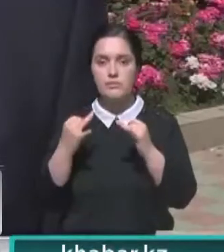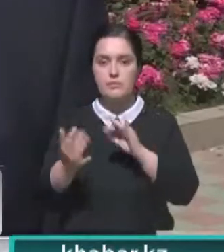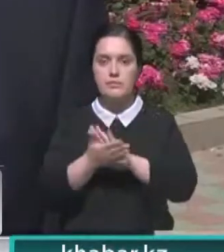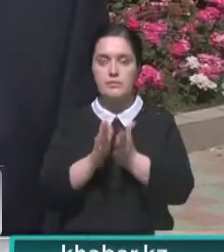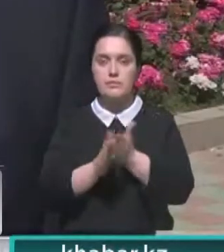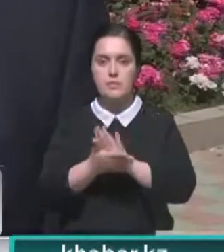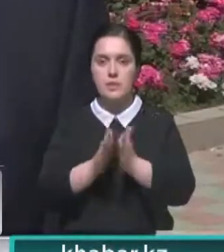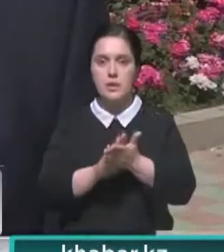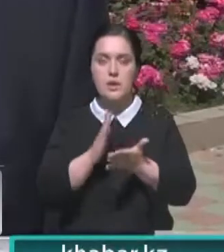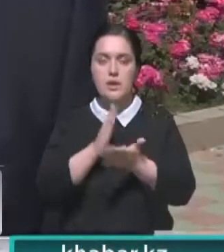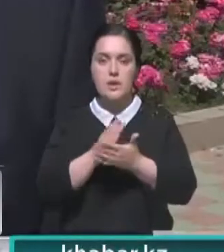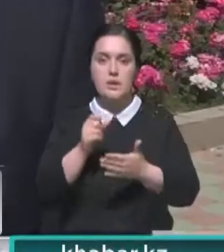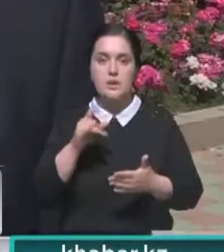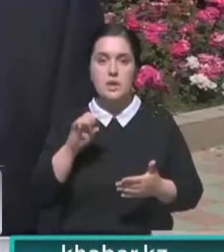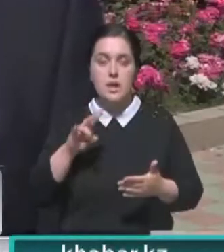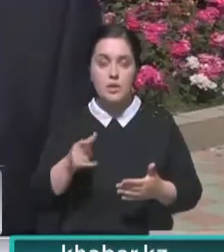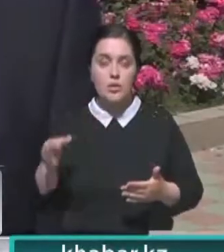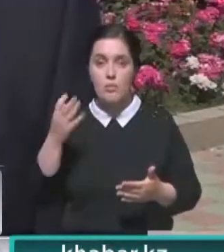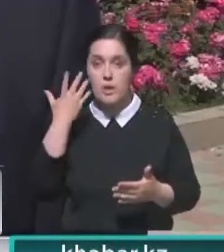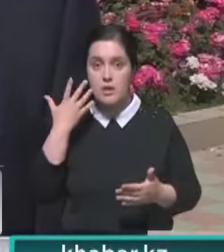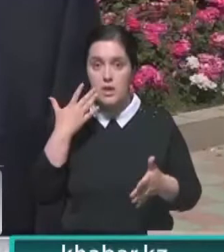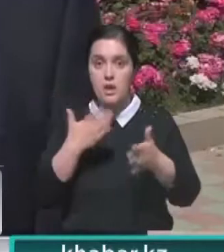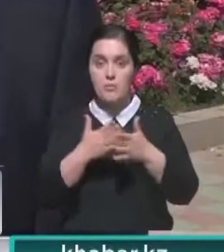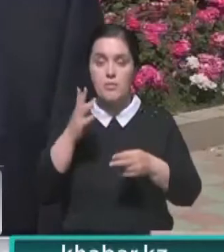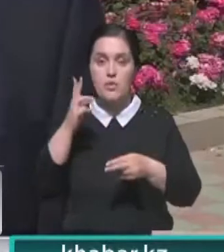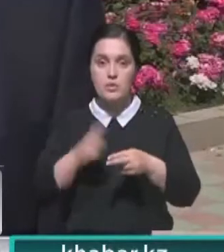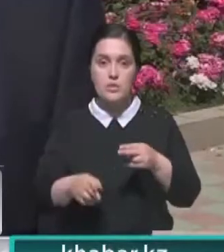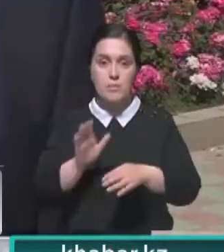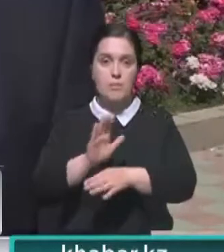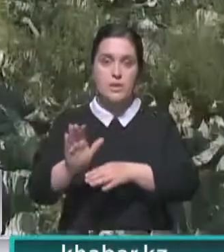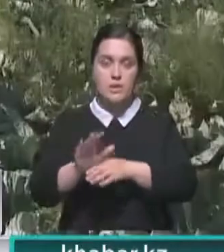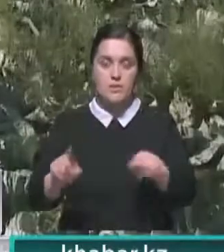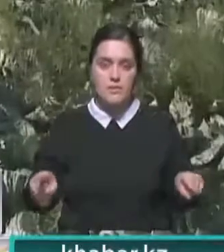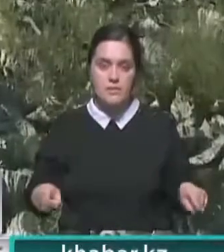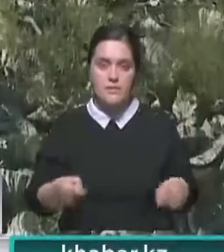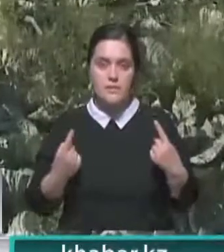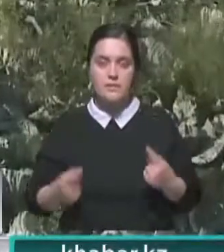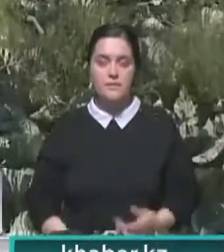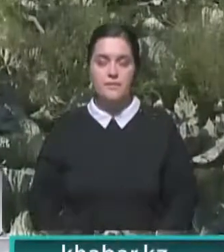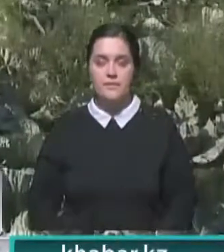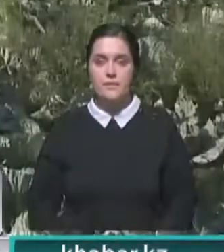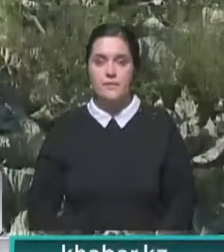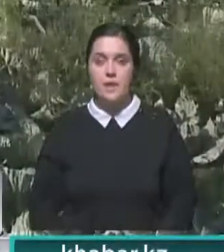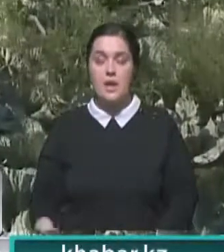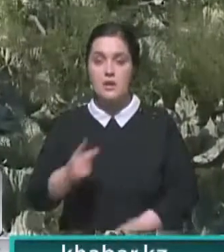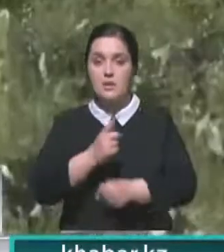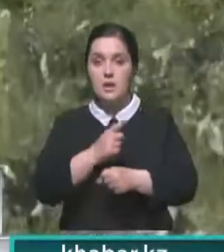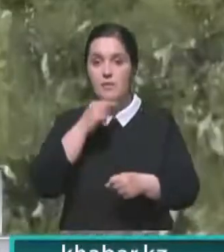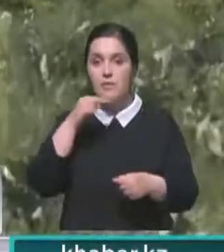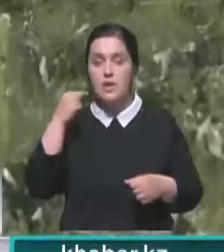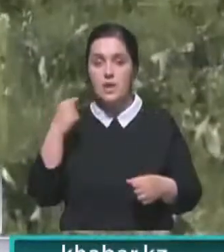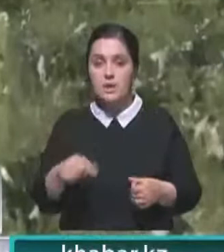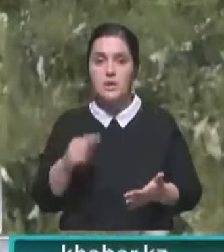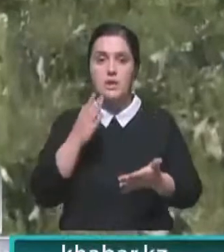руководством Астраханской области. Как только снимут ограничения, поставку товаров возобновим. Введенные ограничения в России